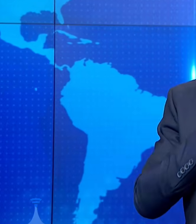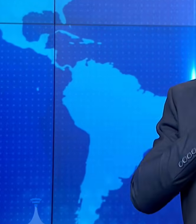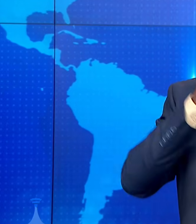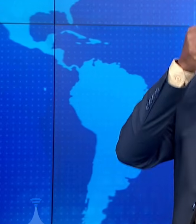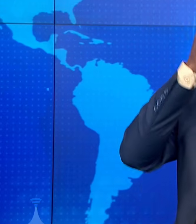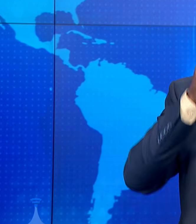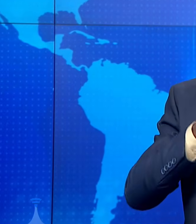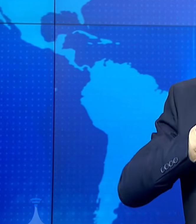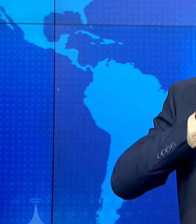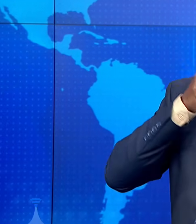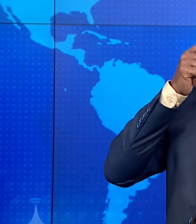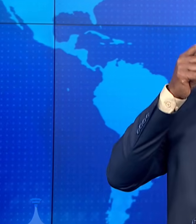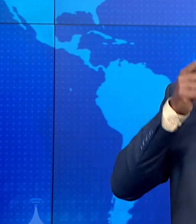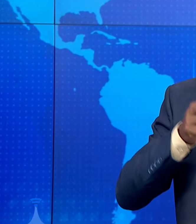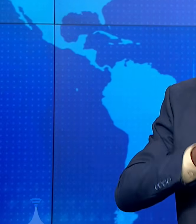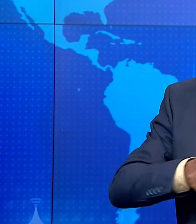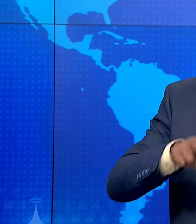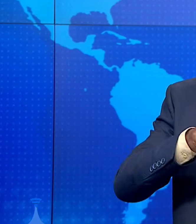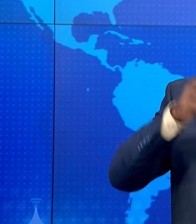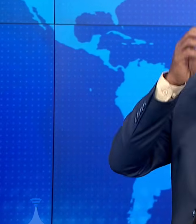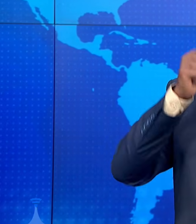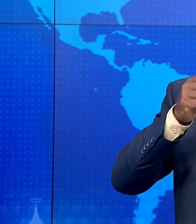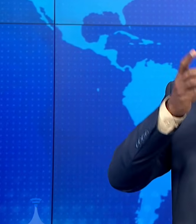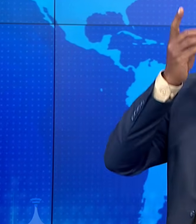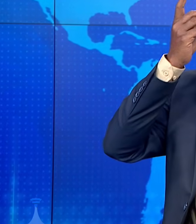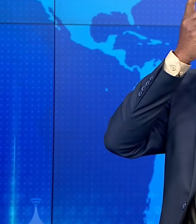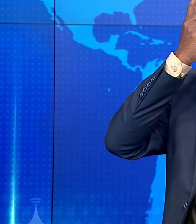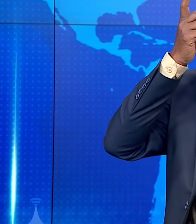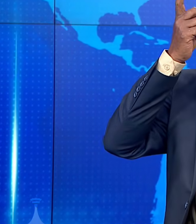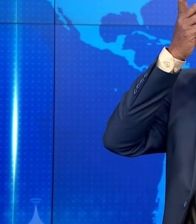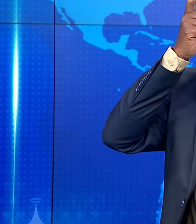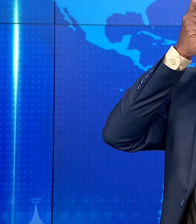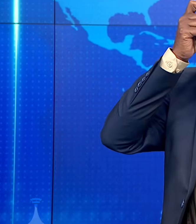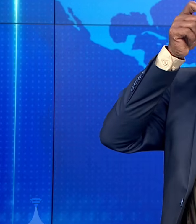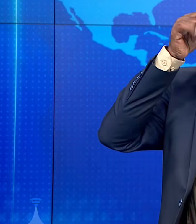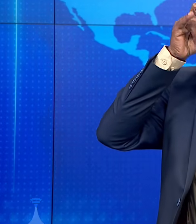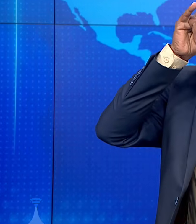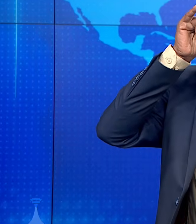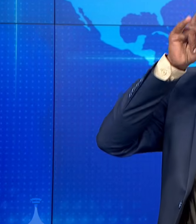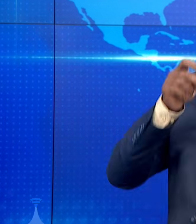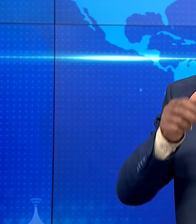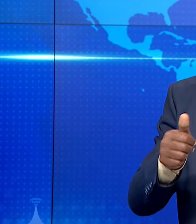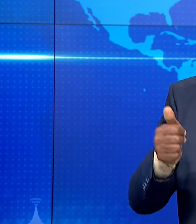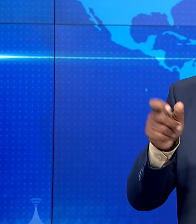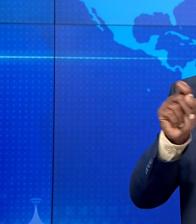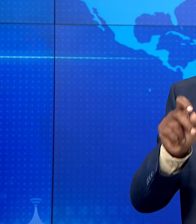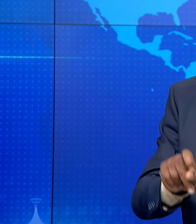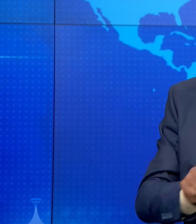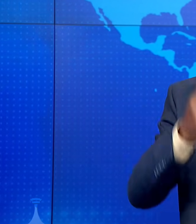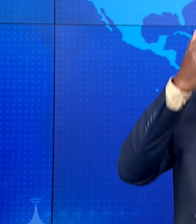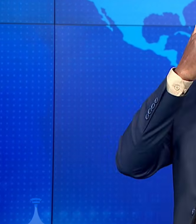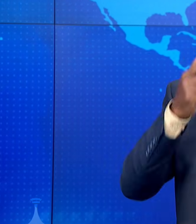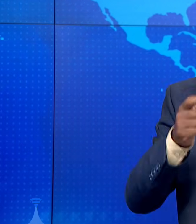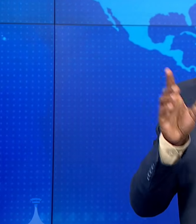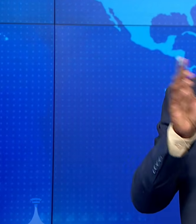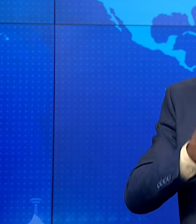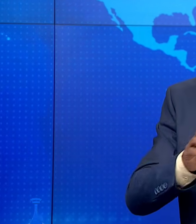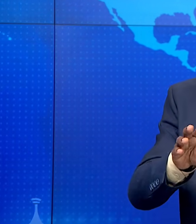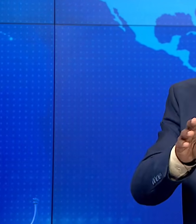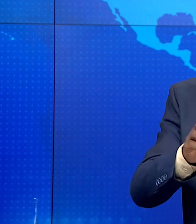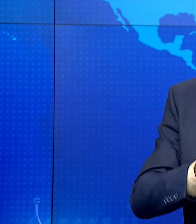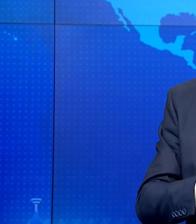ከንቲባ አዳነች አቤቤ የሞዛምቢክ ሪፐብሊክ ፕሬዝዳንት ዳንኤል ፍራንሲስኮ ቻፓን በአድዋ ድል